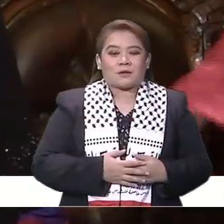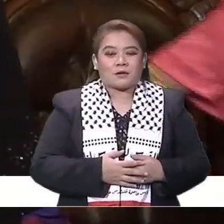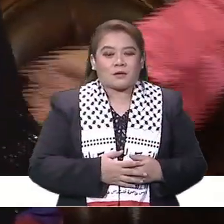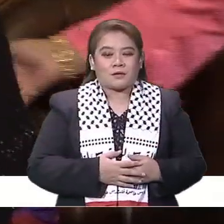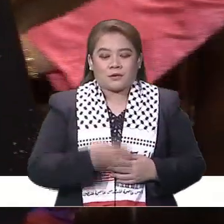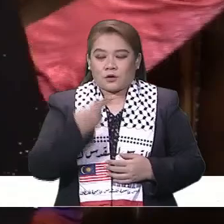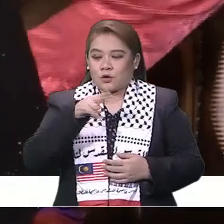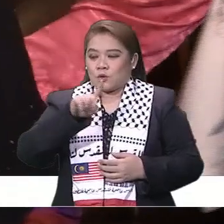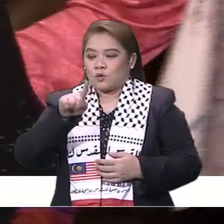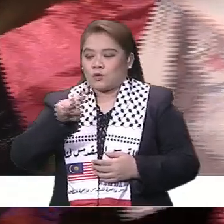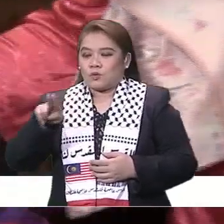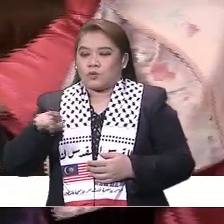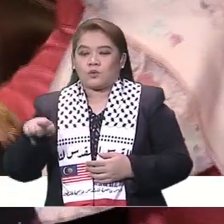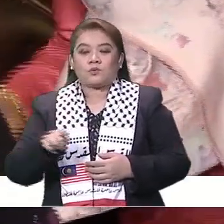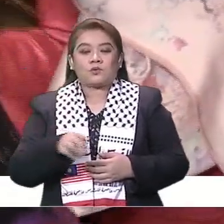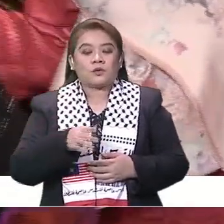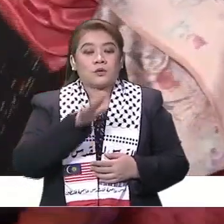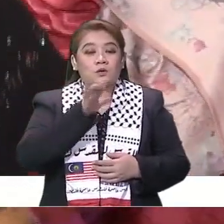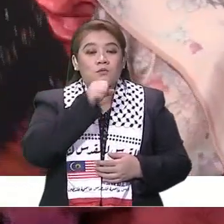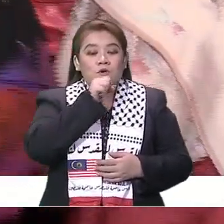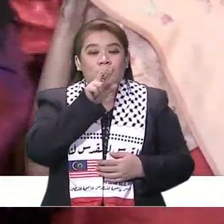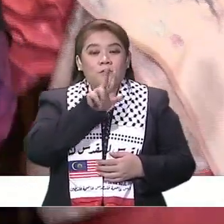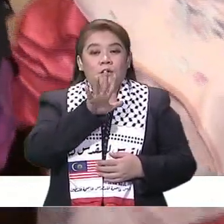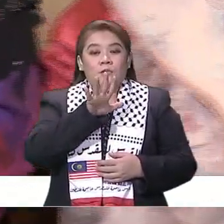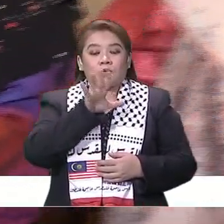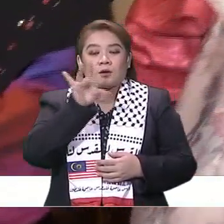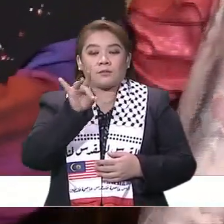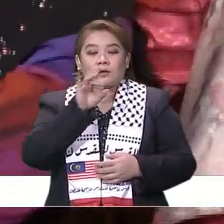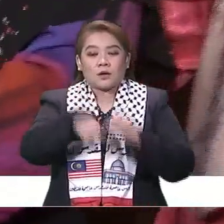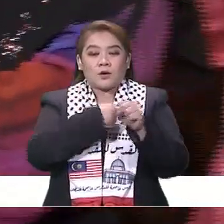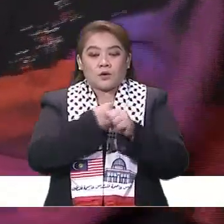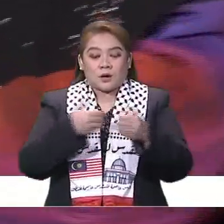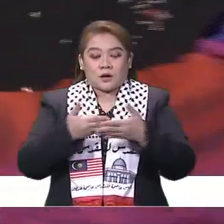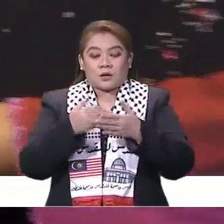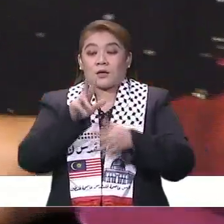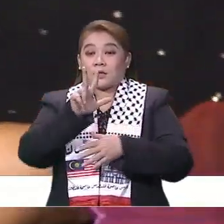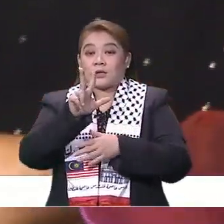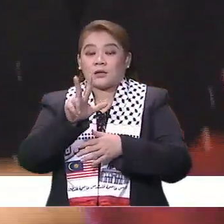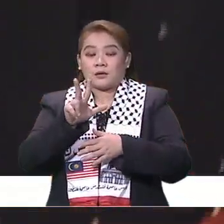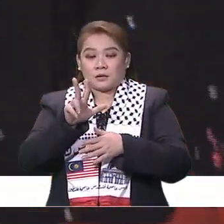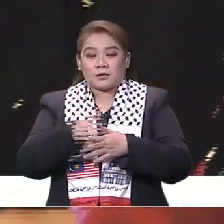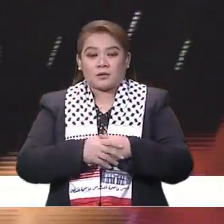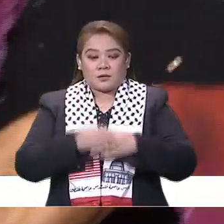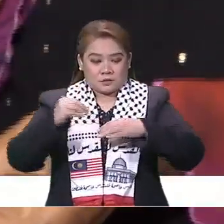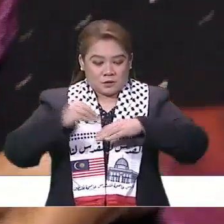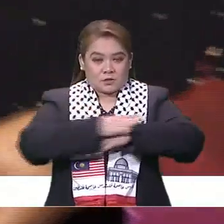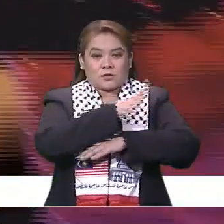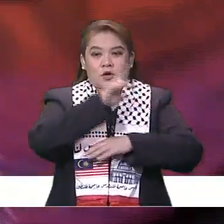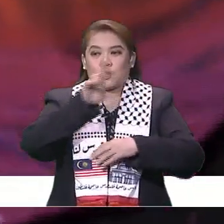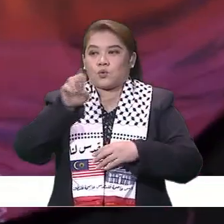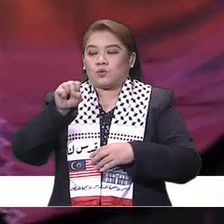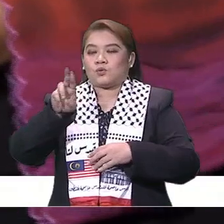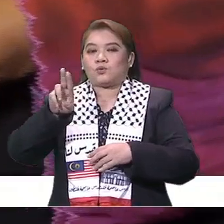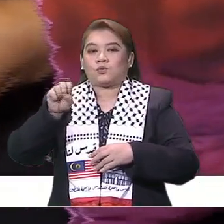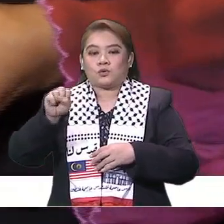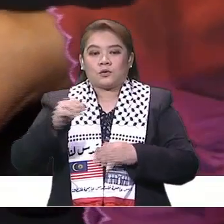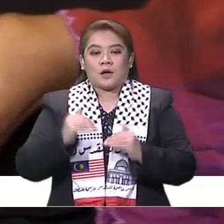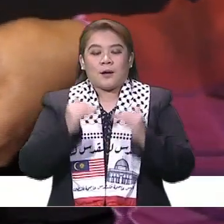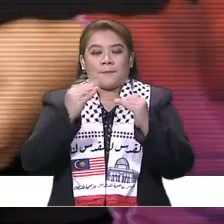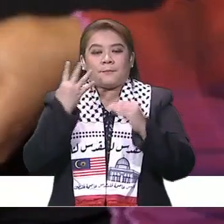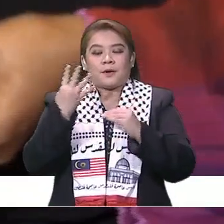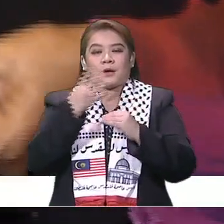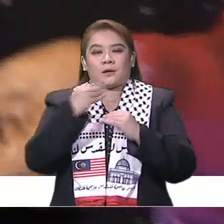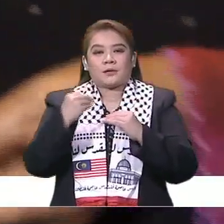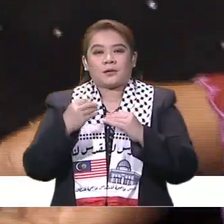Hus, 58 tahun yang merupakan anak ketiga daripada enam beradik, disahkan menghidap kanser usus tahap 4 dan